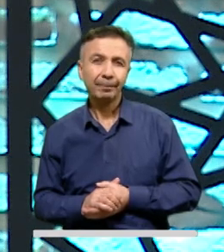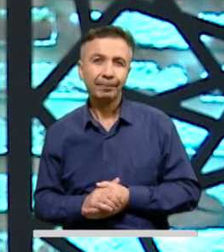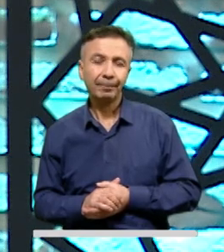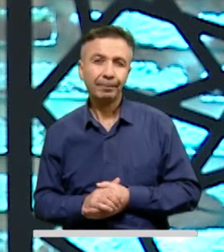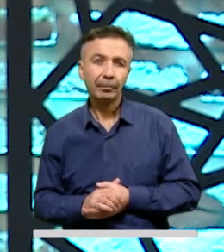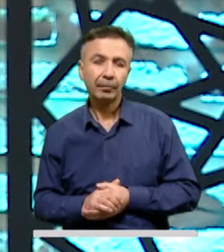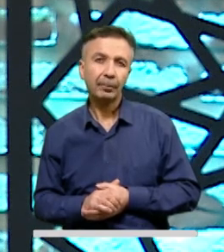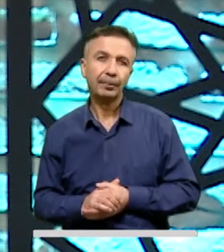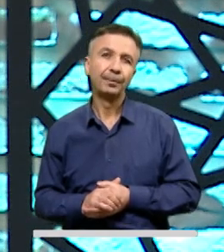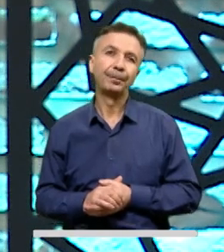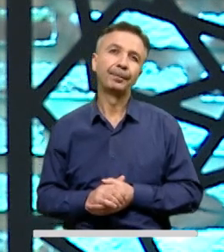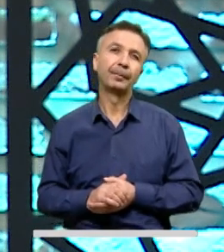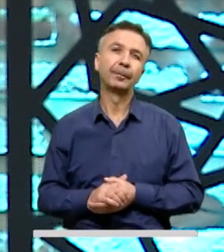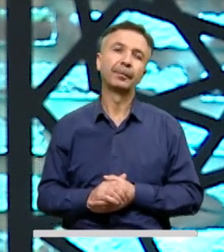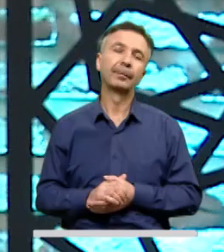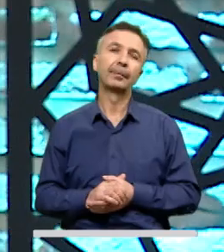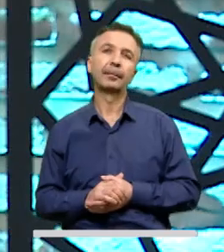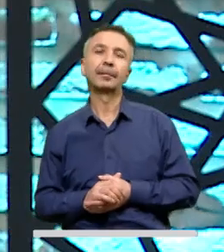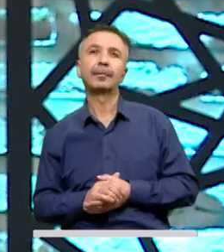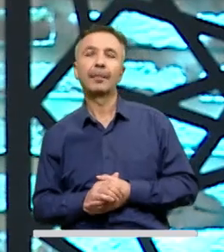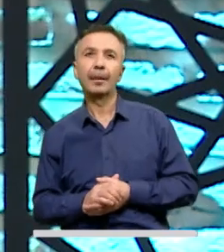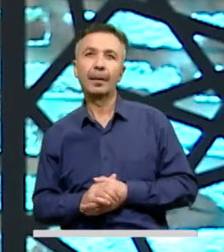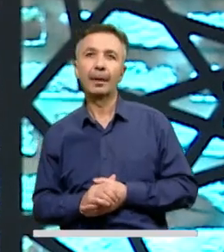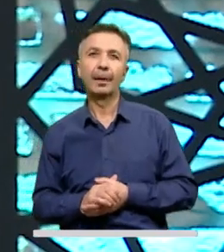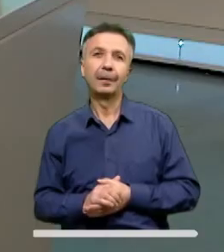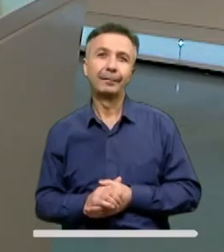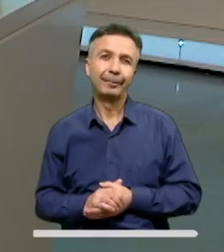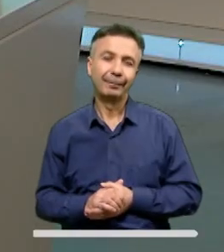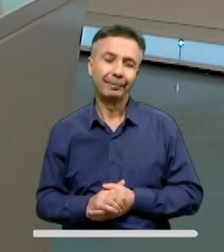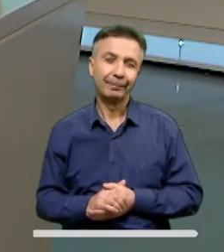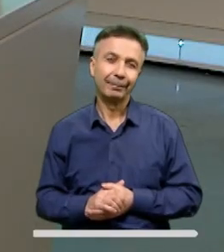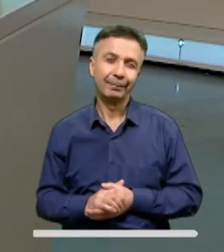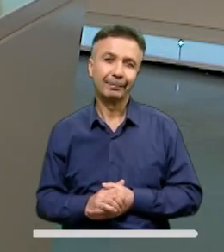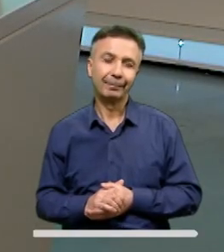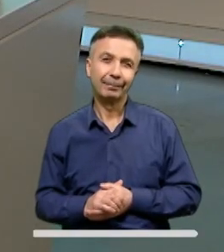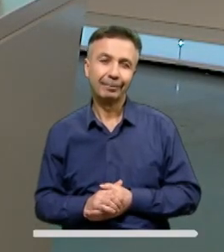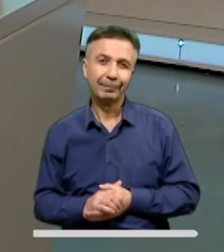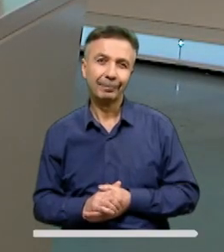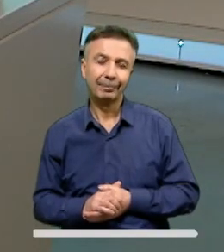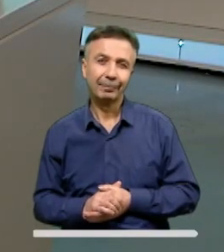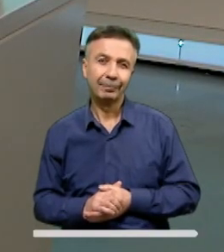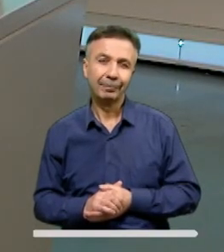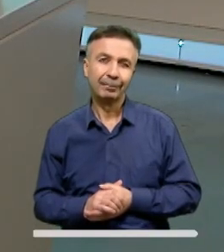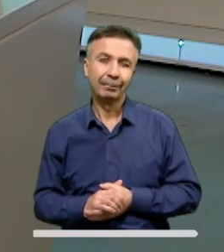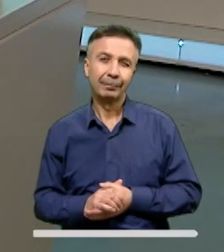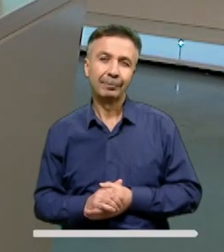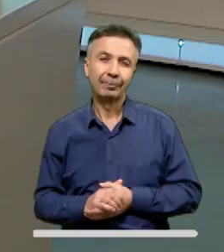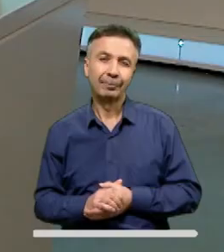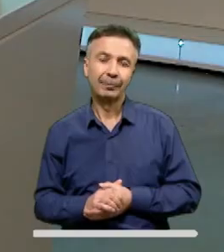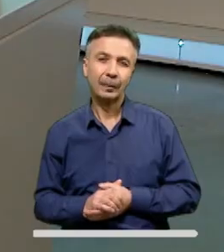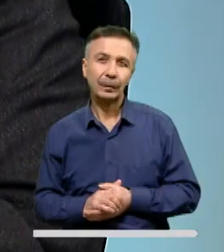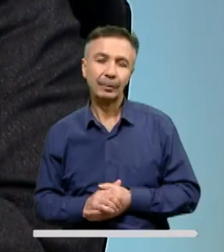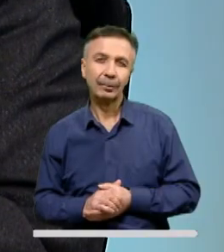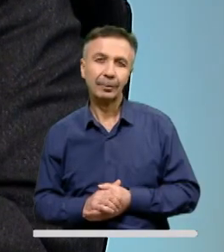ediyoruz. Erzincan'a selam ederiz efendim. Hayırlı, bereketli akşamlar. Hocam siz gerek yok dediğiniz için evet. Aynen ilettik. Ne dersiniz